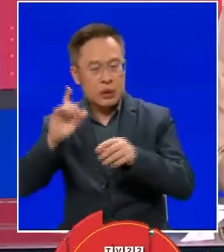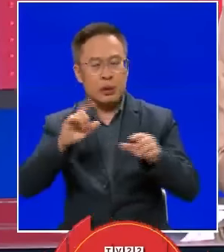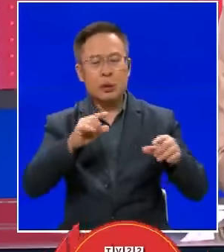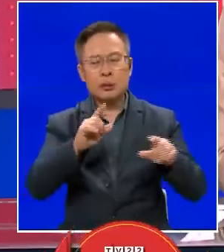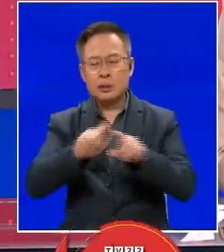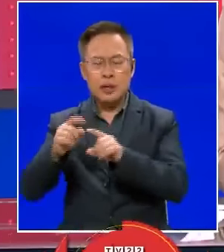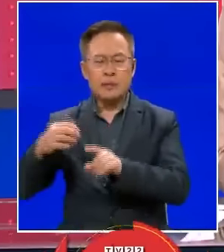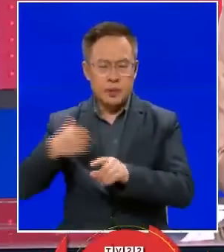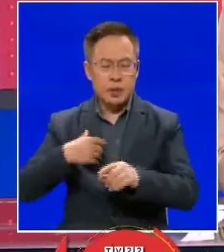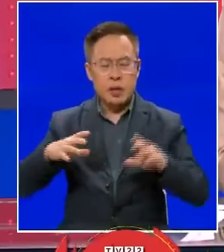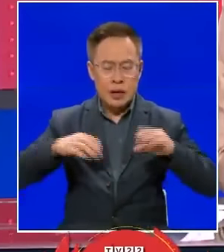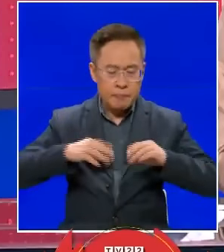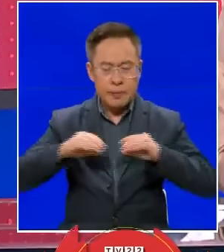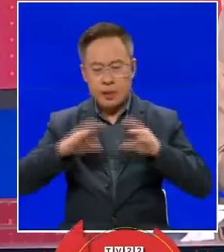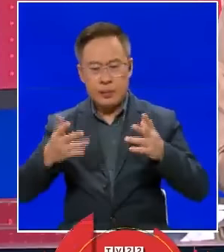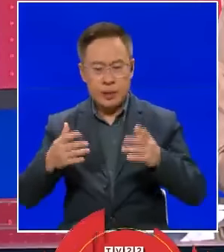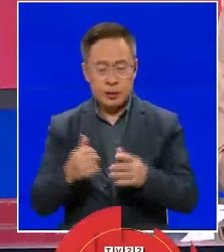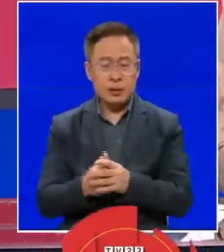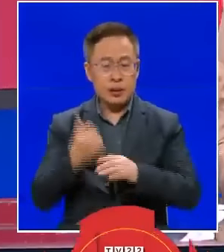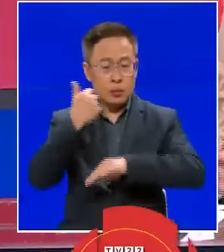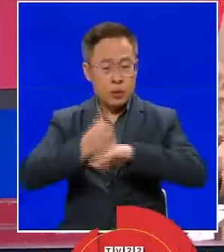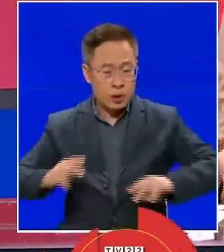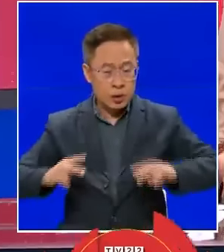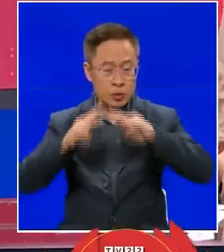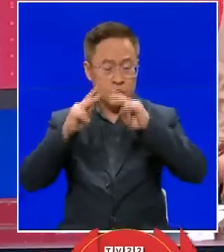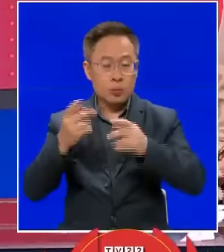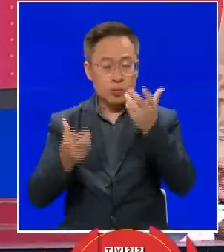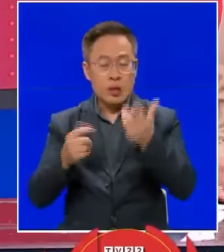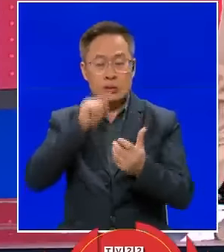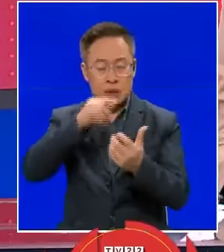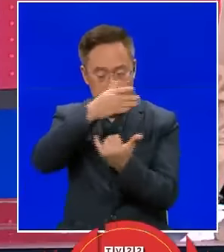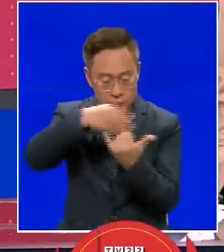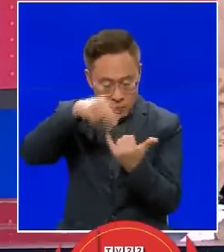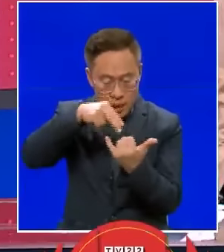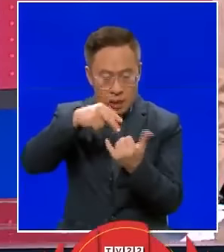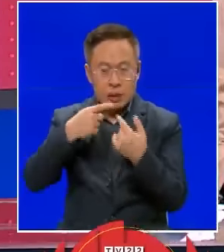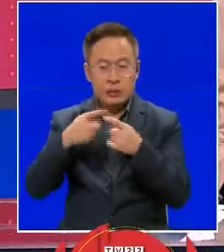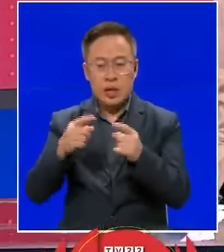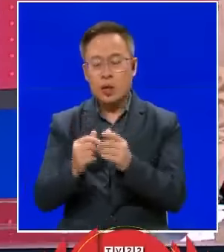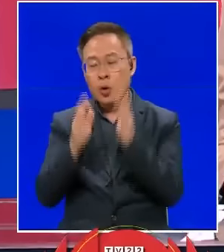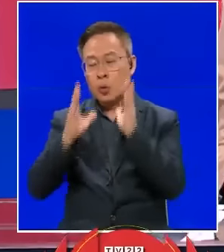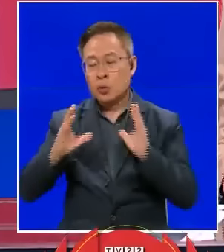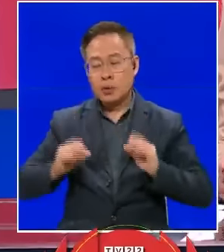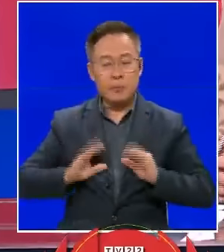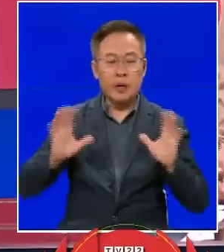การก็เคยบอกแล้วนะว่าจะได้ลดข้อคหาจะได้สิ้นสงสัยกันแต่ปรากฏว่าก็ยังมีคุไม่เชื่ออครับ